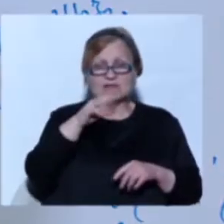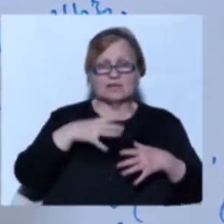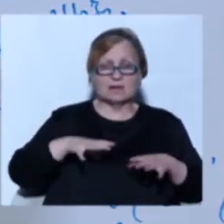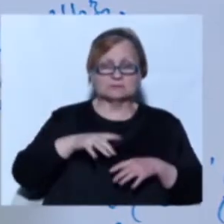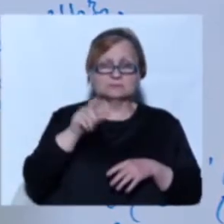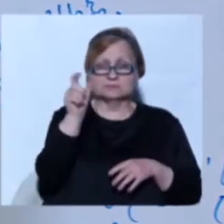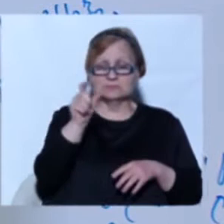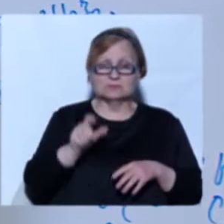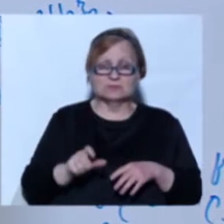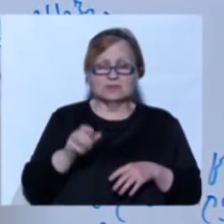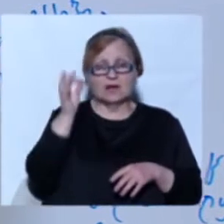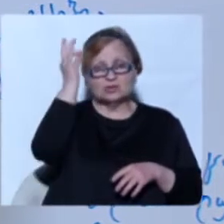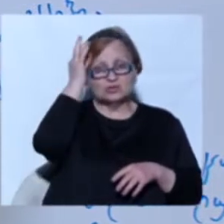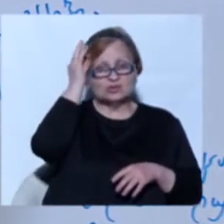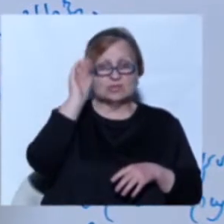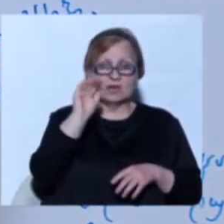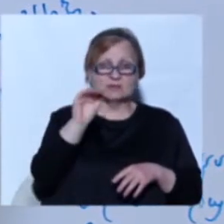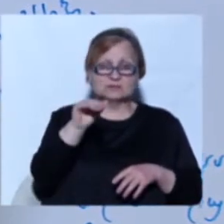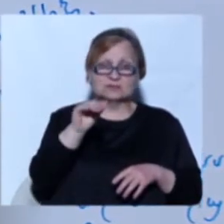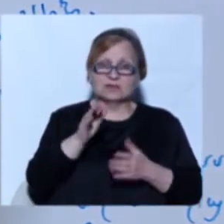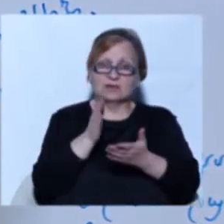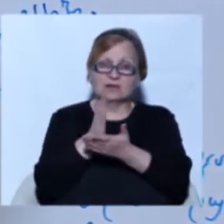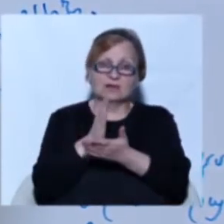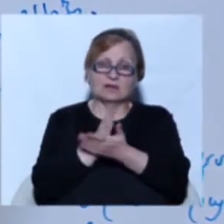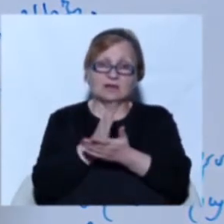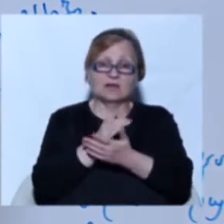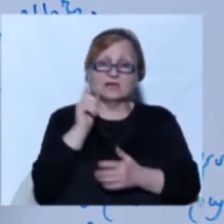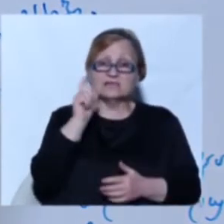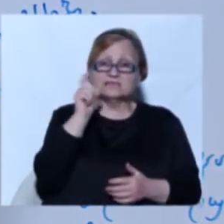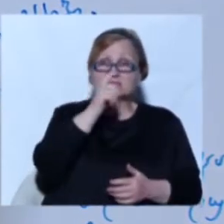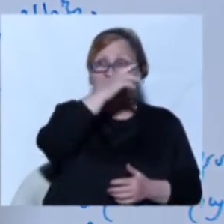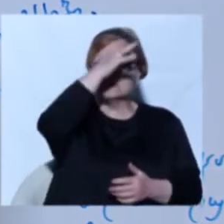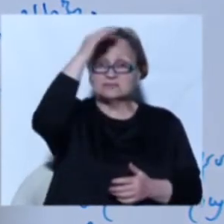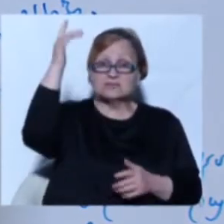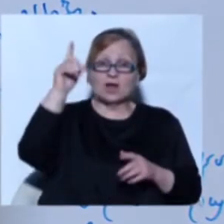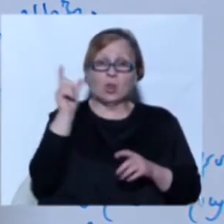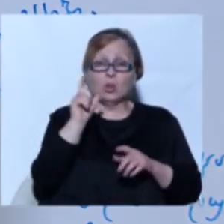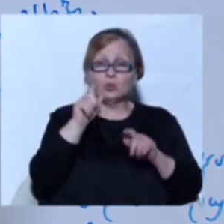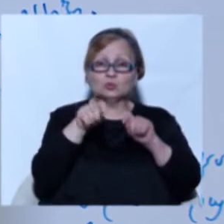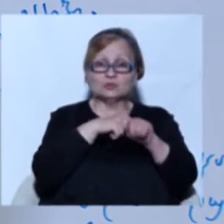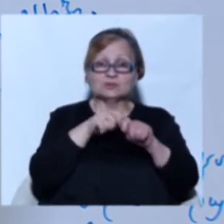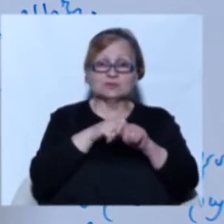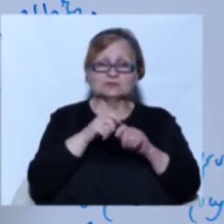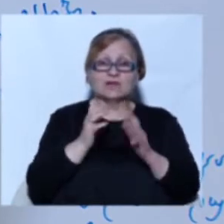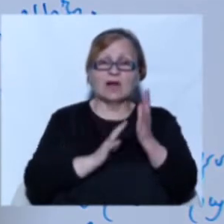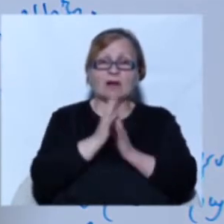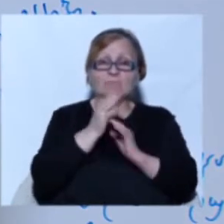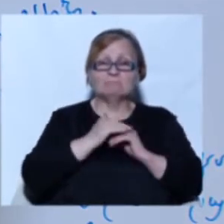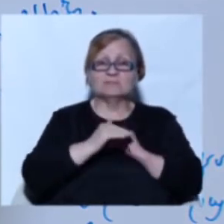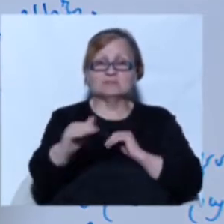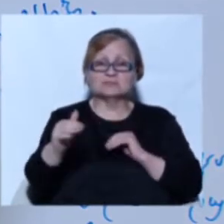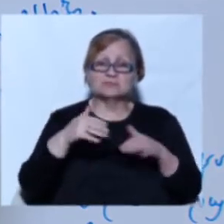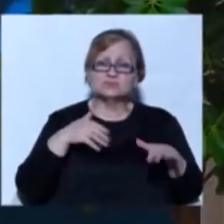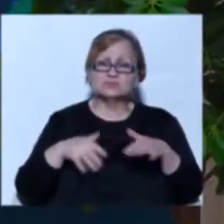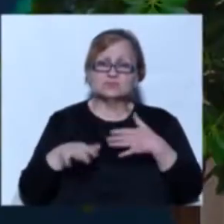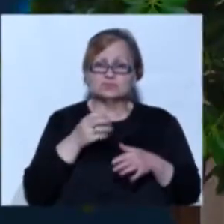პოეზიას შეახსენა, რომ არსებობდა ცის ლურჯი ნაჭერი და მინდვრის სუსტი ყვავილი.